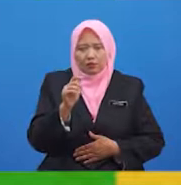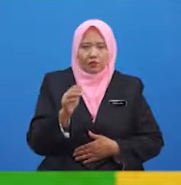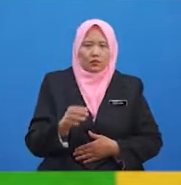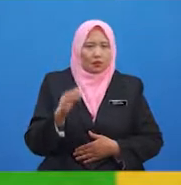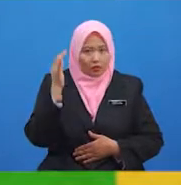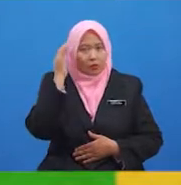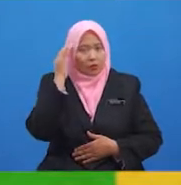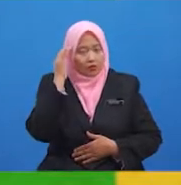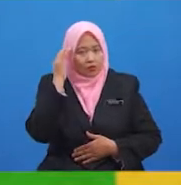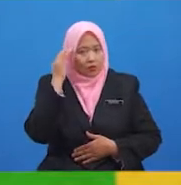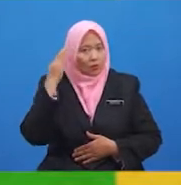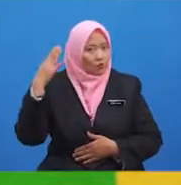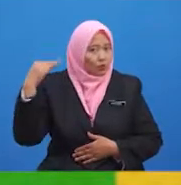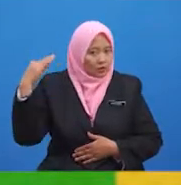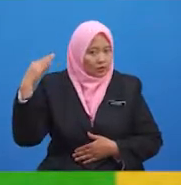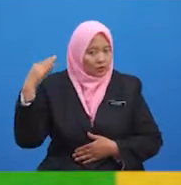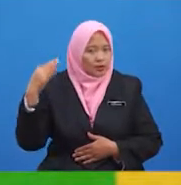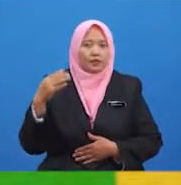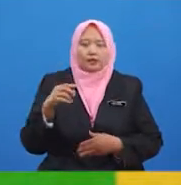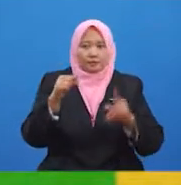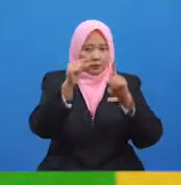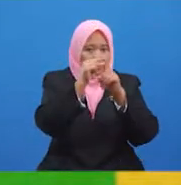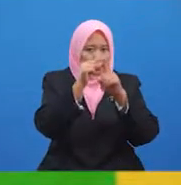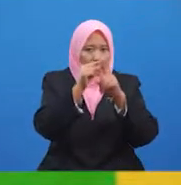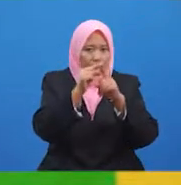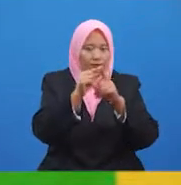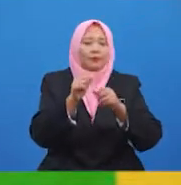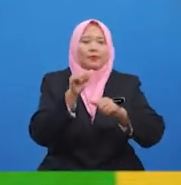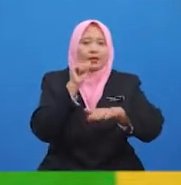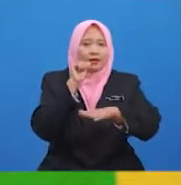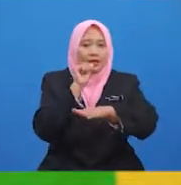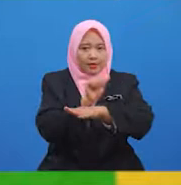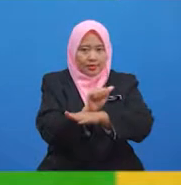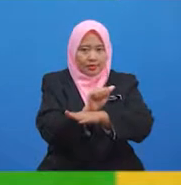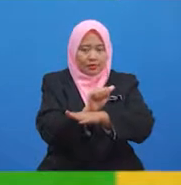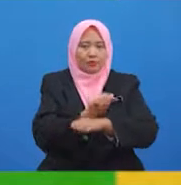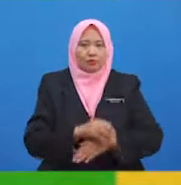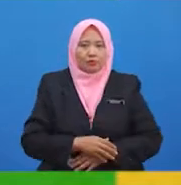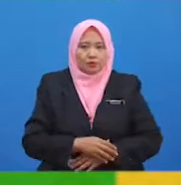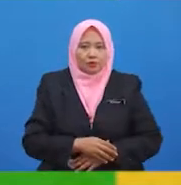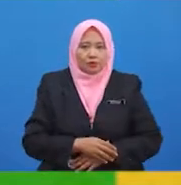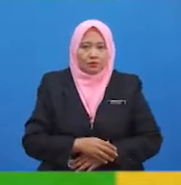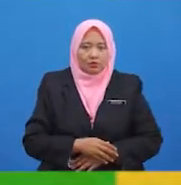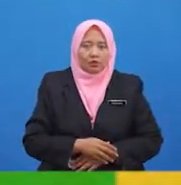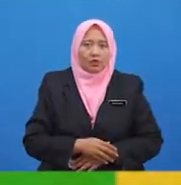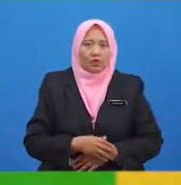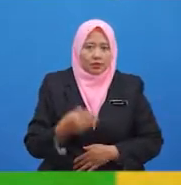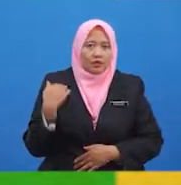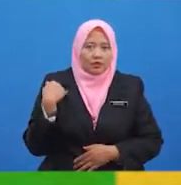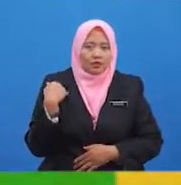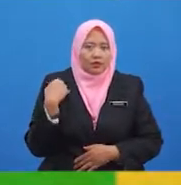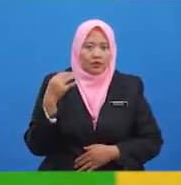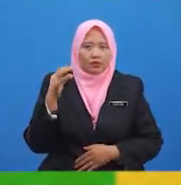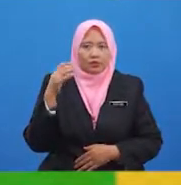pernahkah murid-murid mendengar perkataan akad? Sudah pasti ramai yang akan menjawab